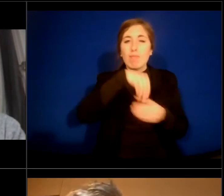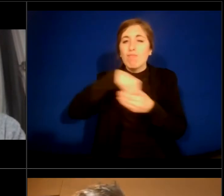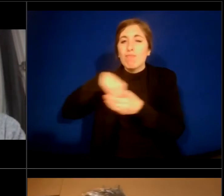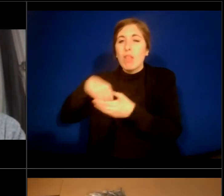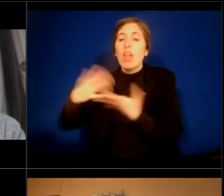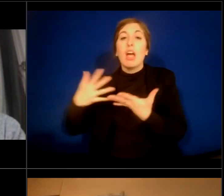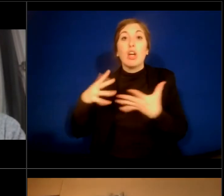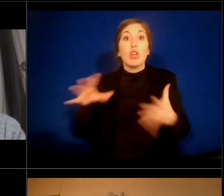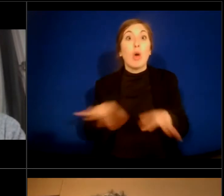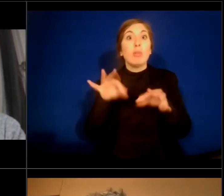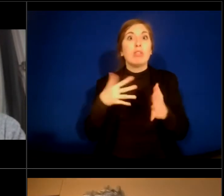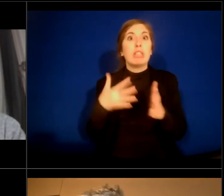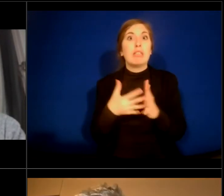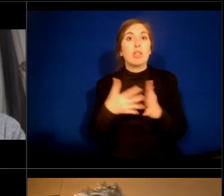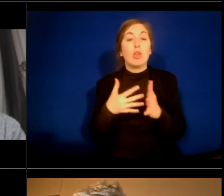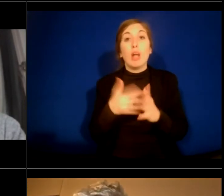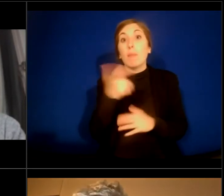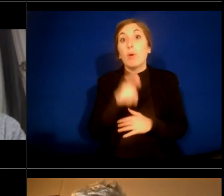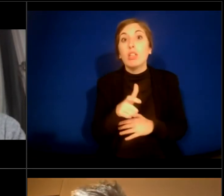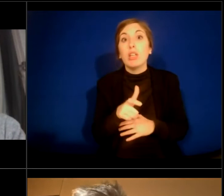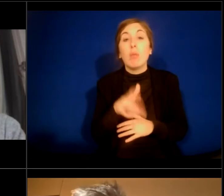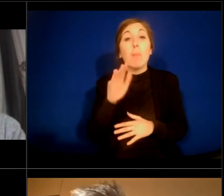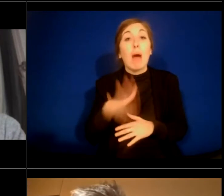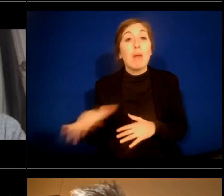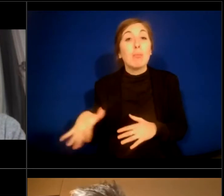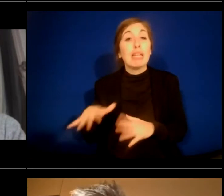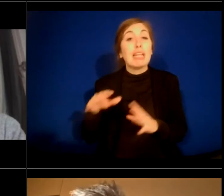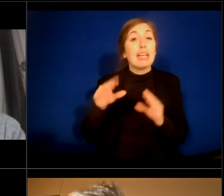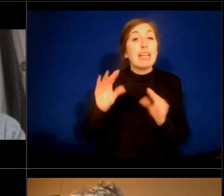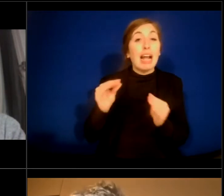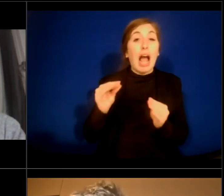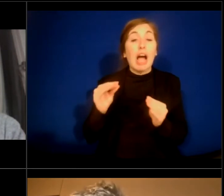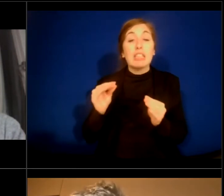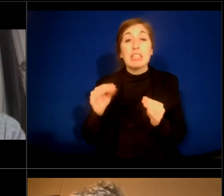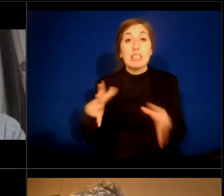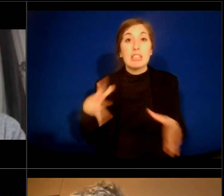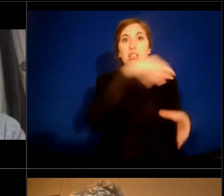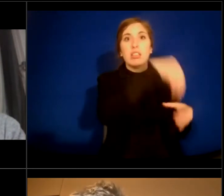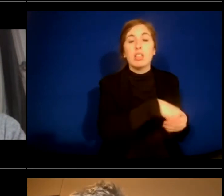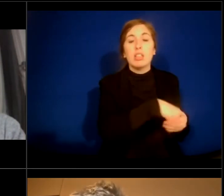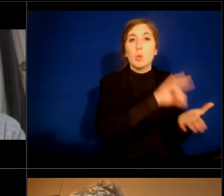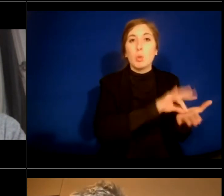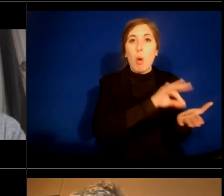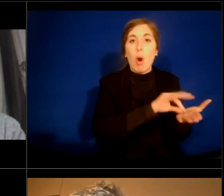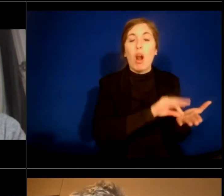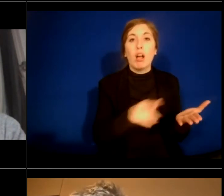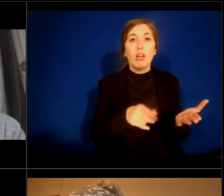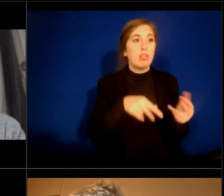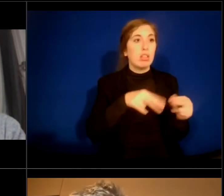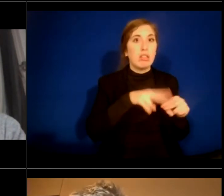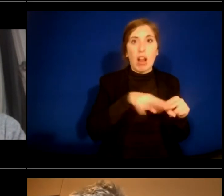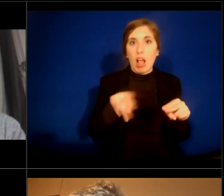questi ragazzini sono inseriti, insomma, in classi, in istituti, non parlano la lingua,